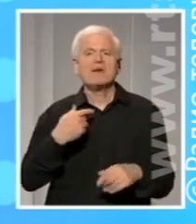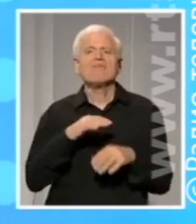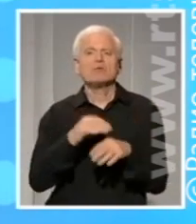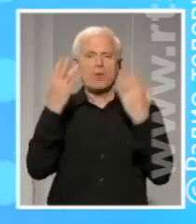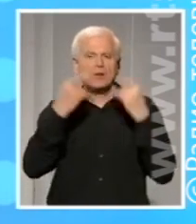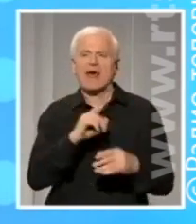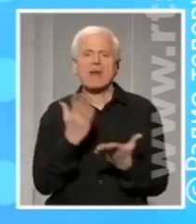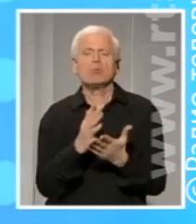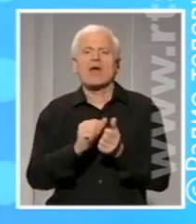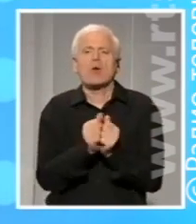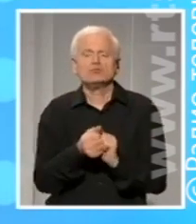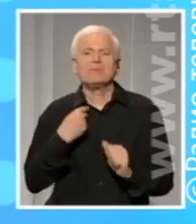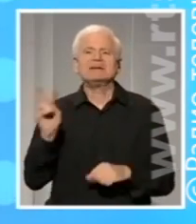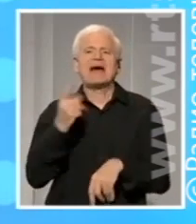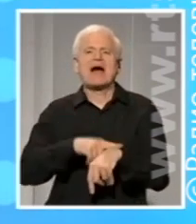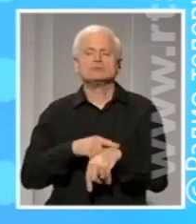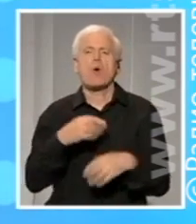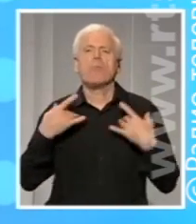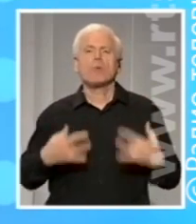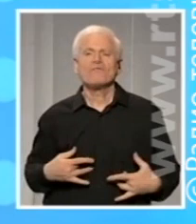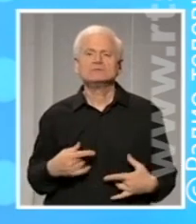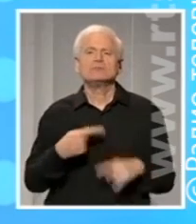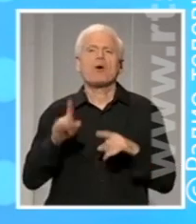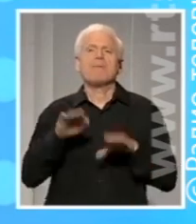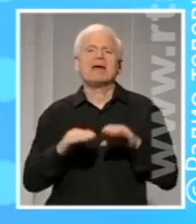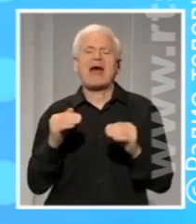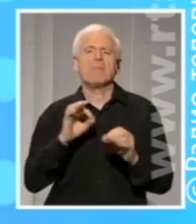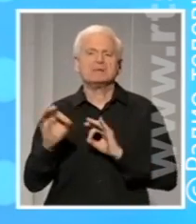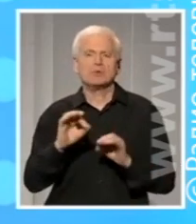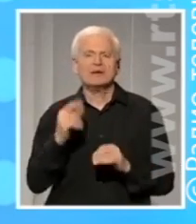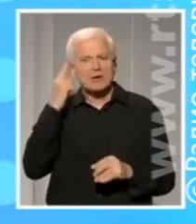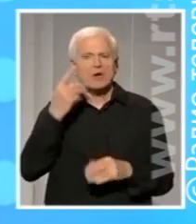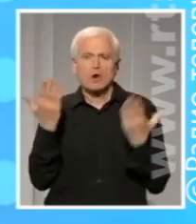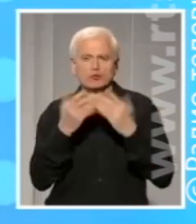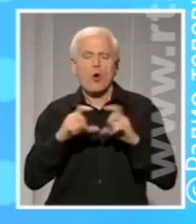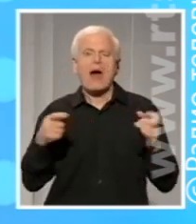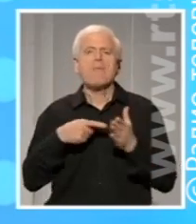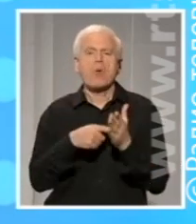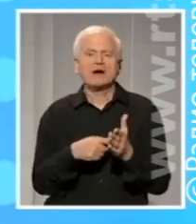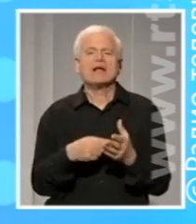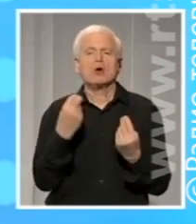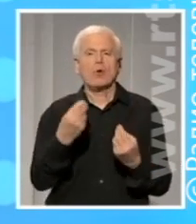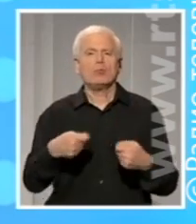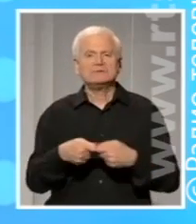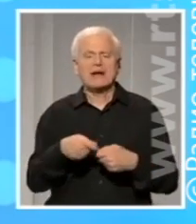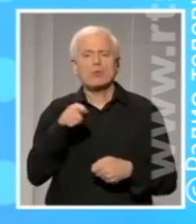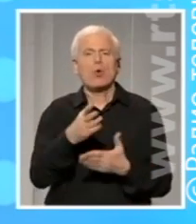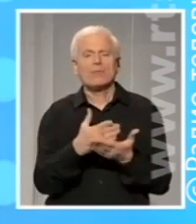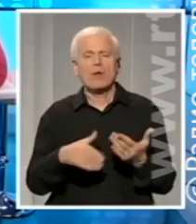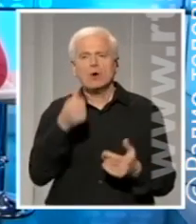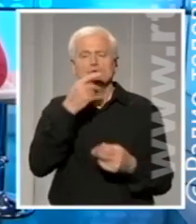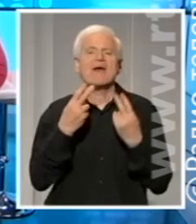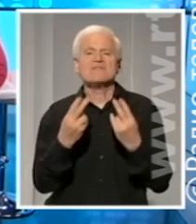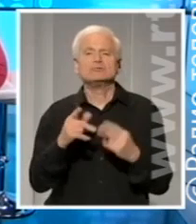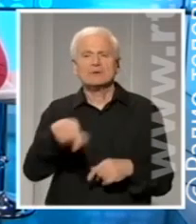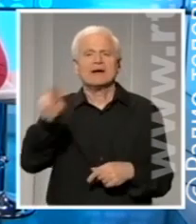da zakazujemo profesorima kad dolaze zbog snimanja, zbog mera bezbednosti. Tako da je škola pokazala vrlo veliku kooperativnost u tom delu. Ali ono što je jako